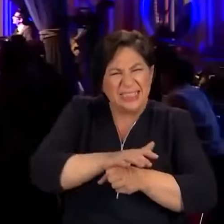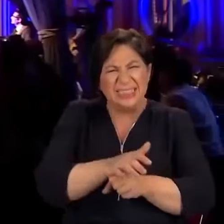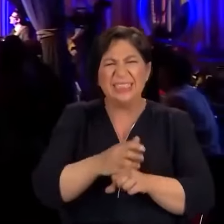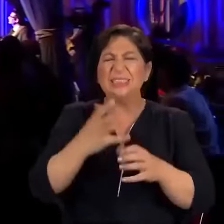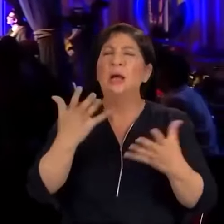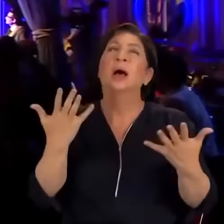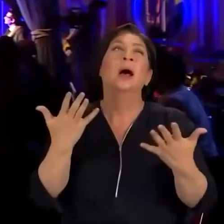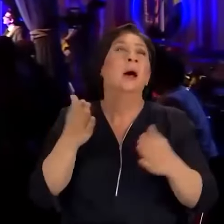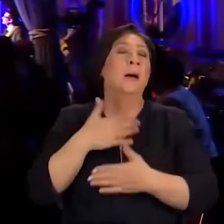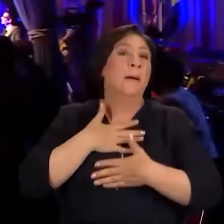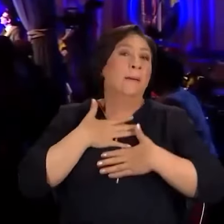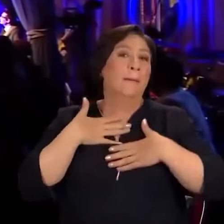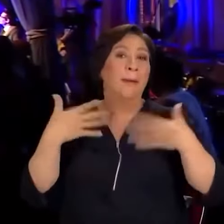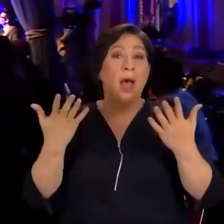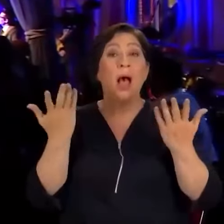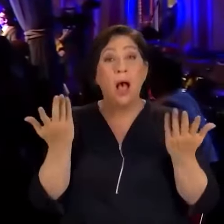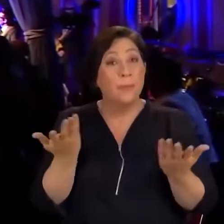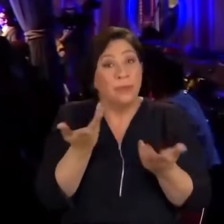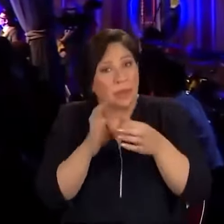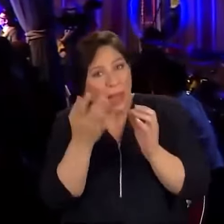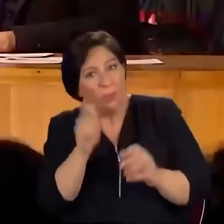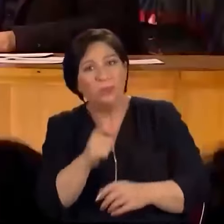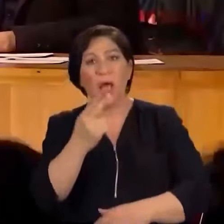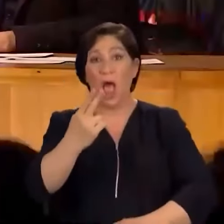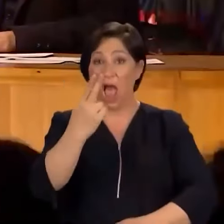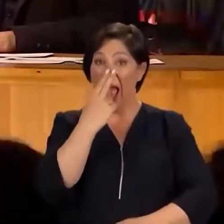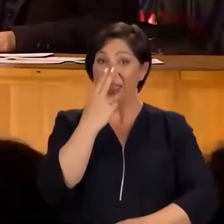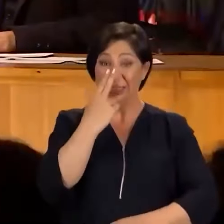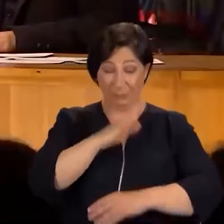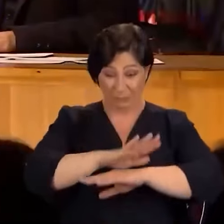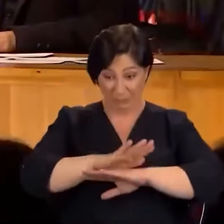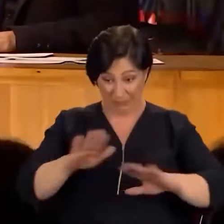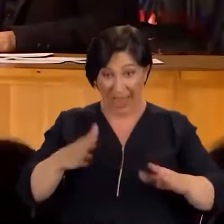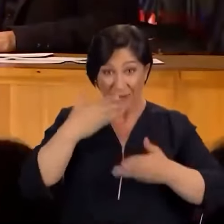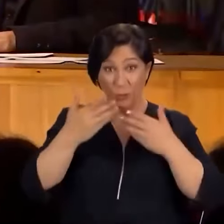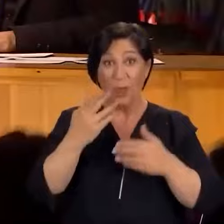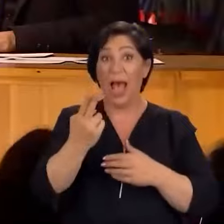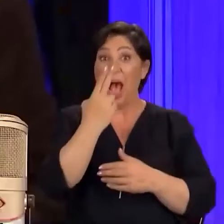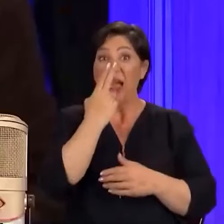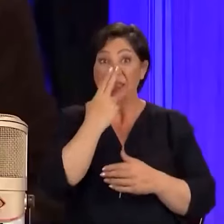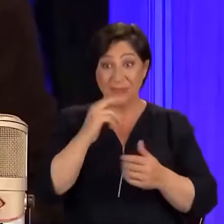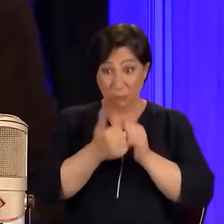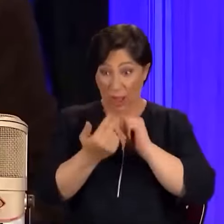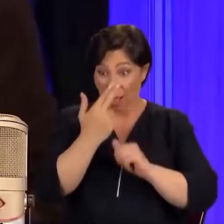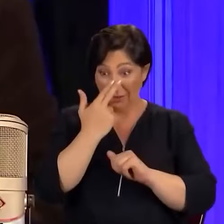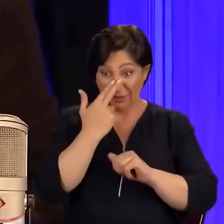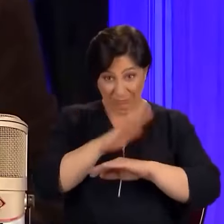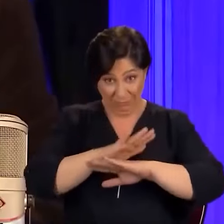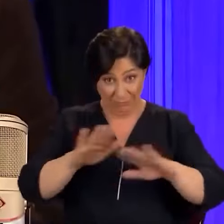kadar çekilmez bir şey ki. Ama ne için yapıyorsun? Alıştıktan sonra anlatıyorum. Alıştıktan sonra